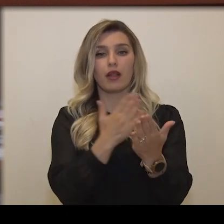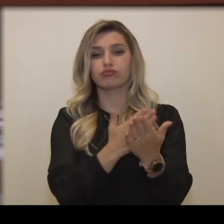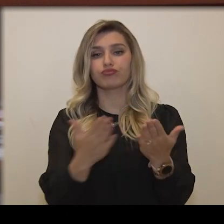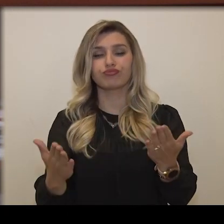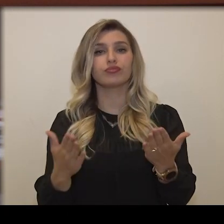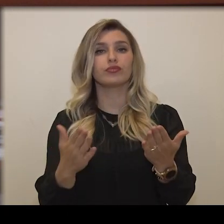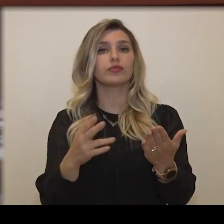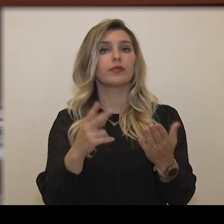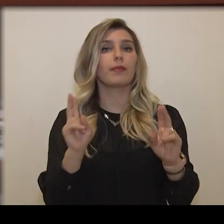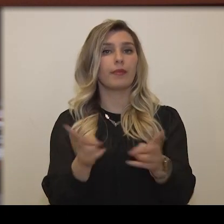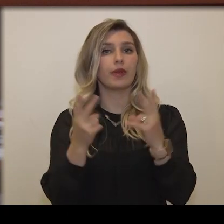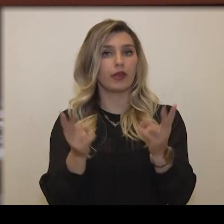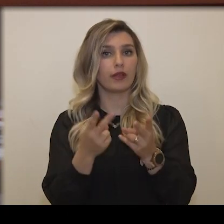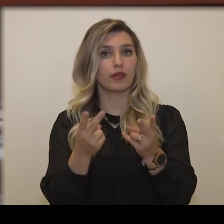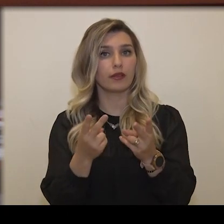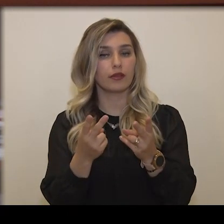të cilat